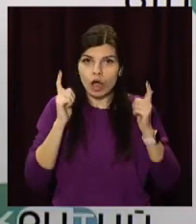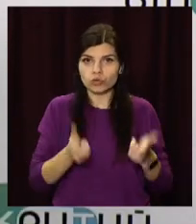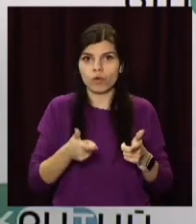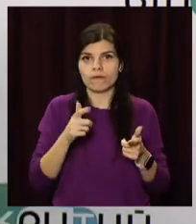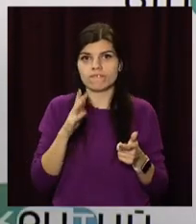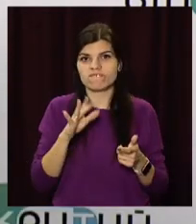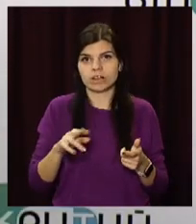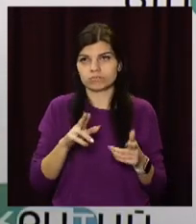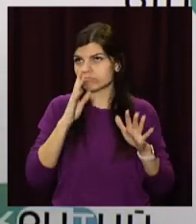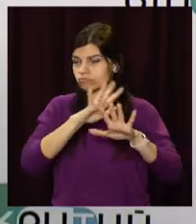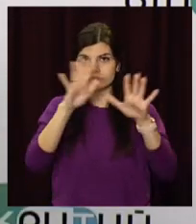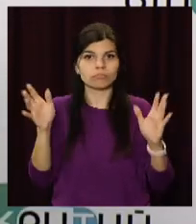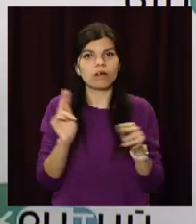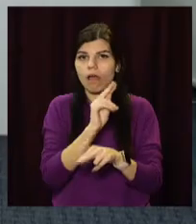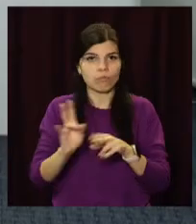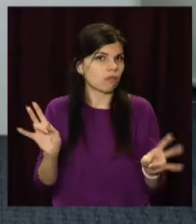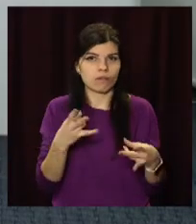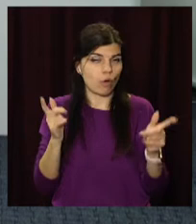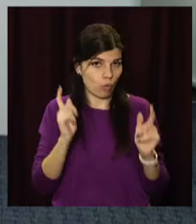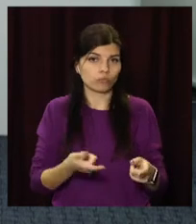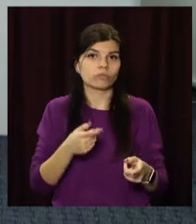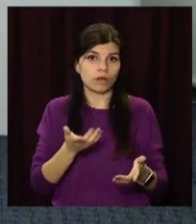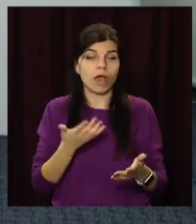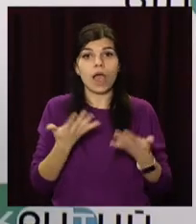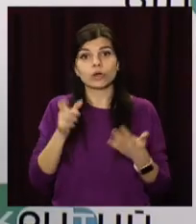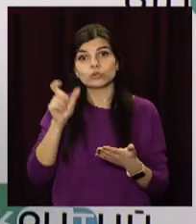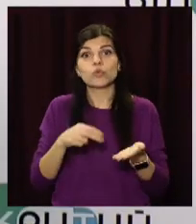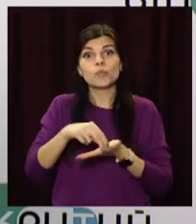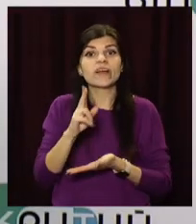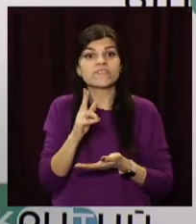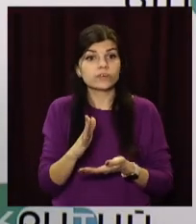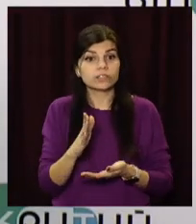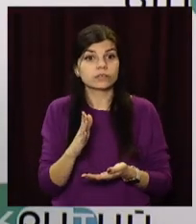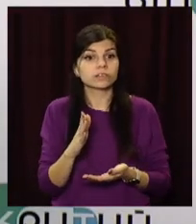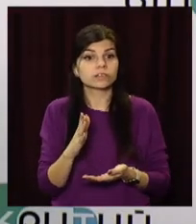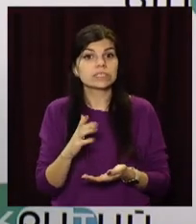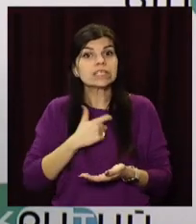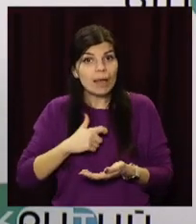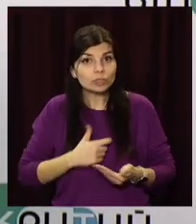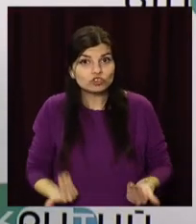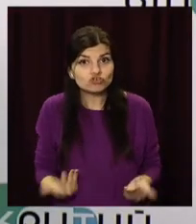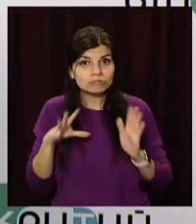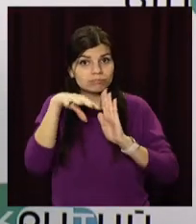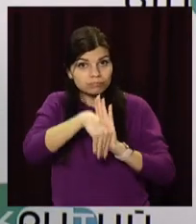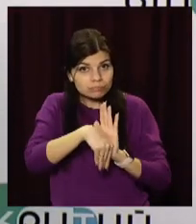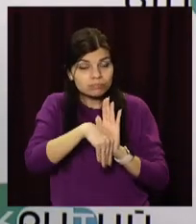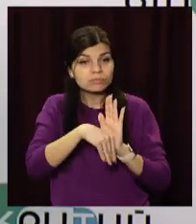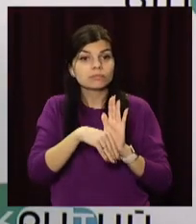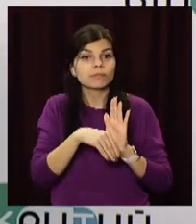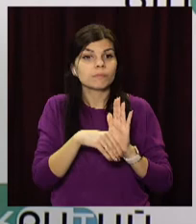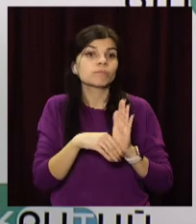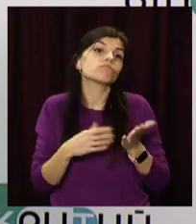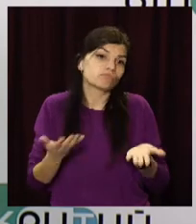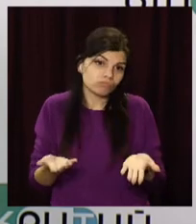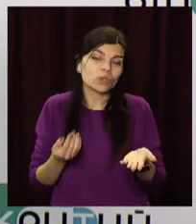виде, которое не требует ремонта. Если люди покупают квартиру себе для жилья, то,